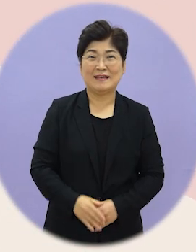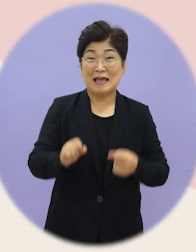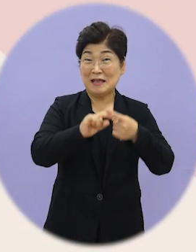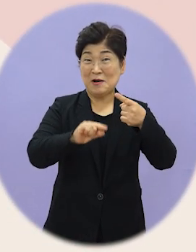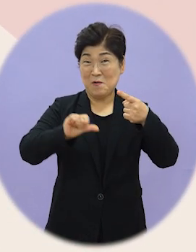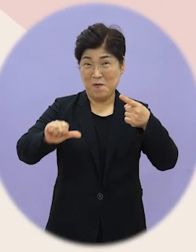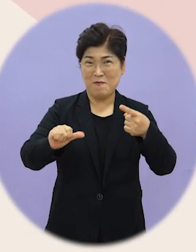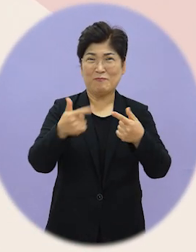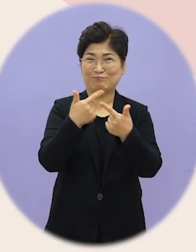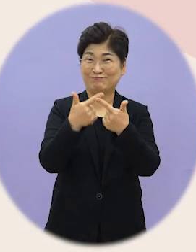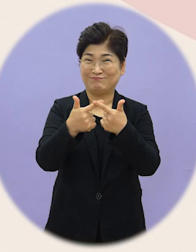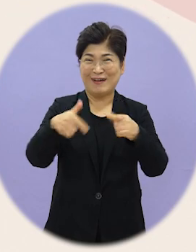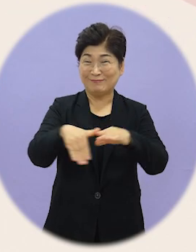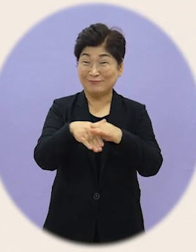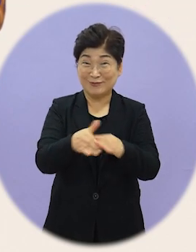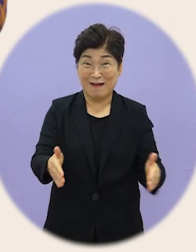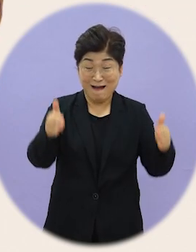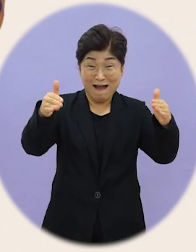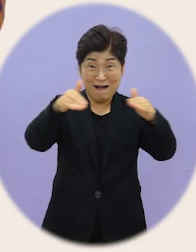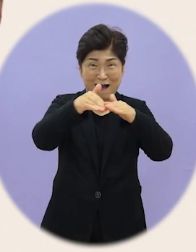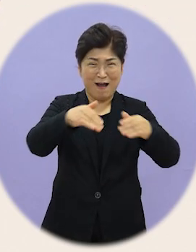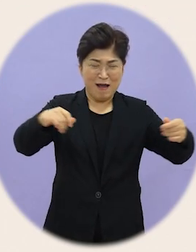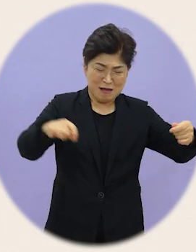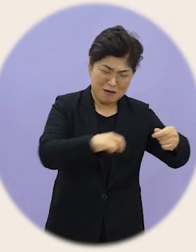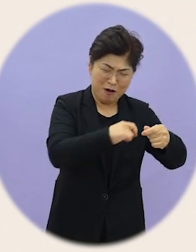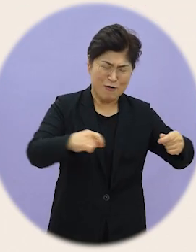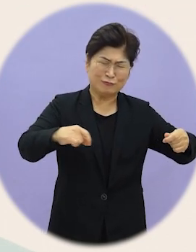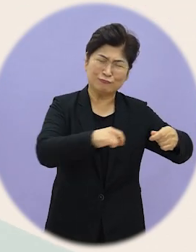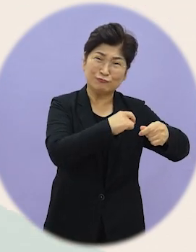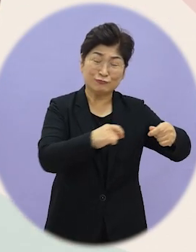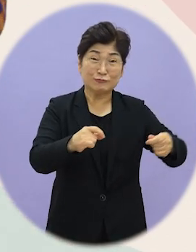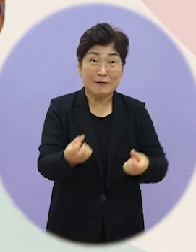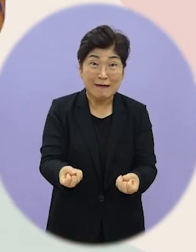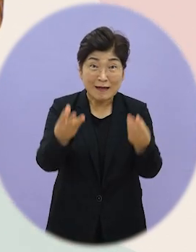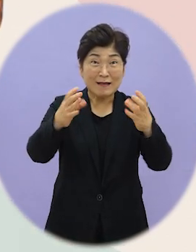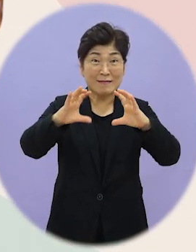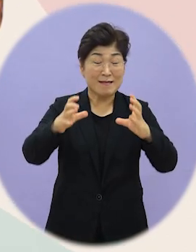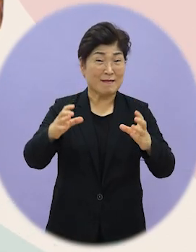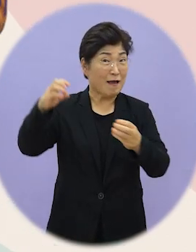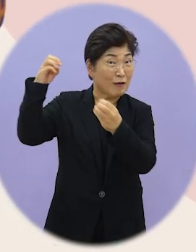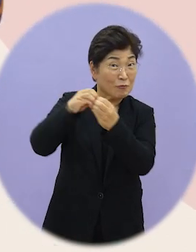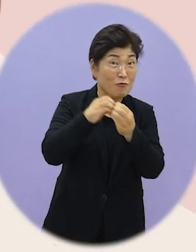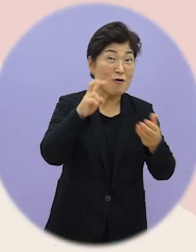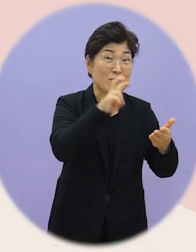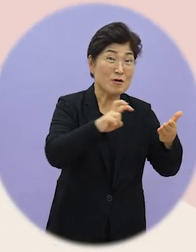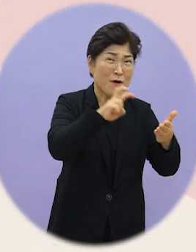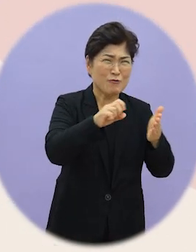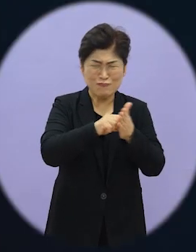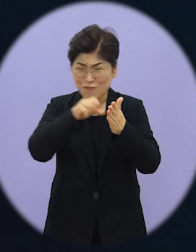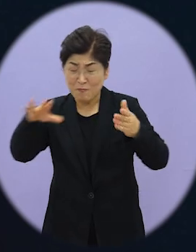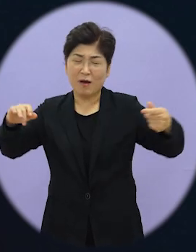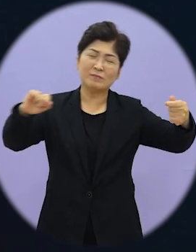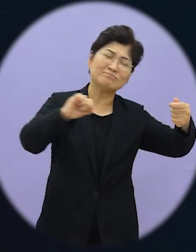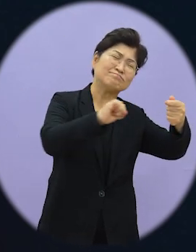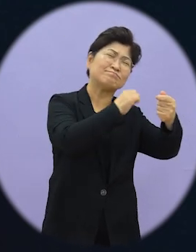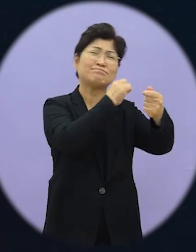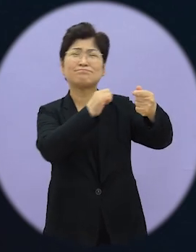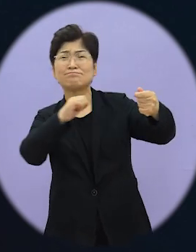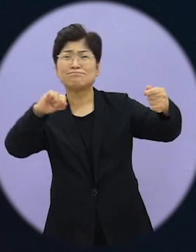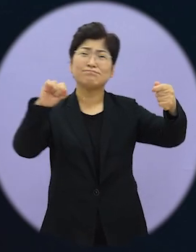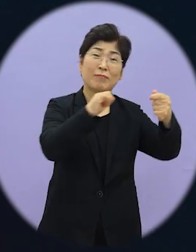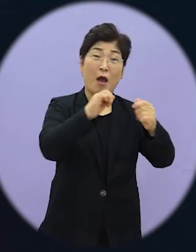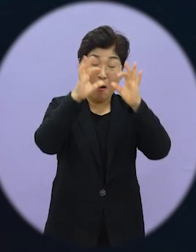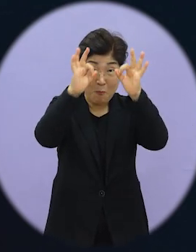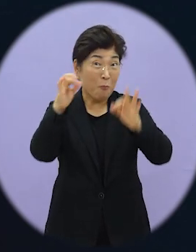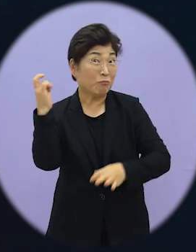1월 5일 부산문화회관 챔버페스티벌에서는 전세계 클래식 음악계가 주목하는 바이올리니스트 스테판 P.